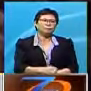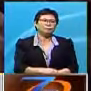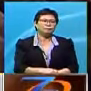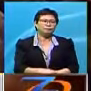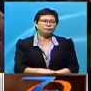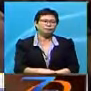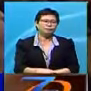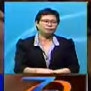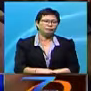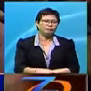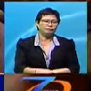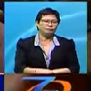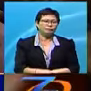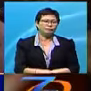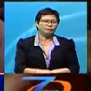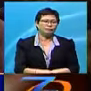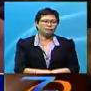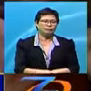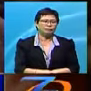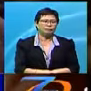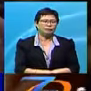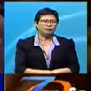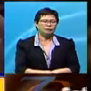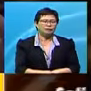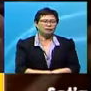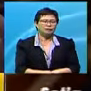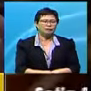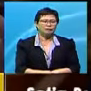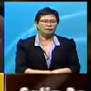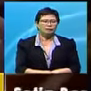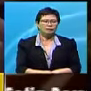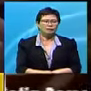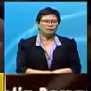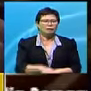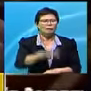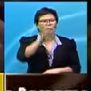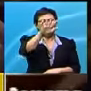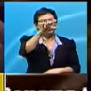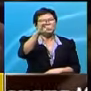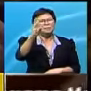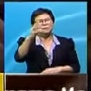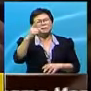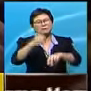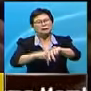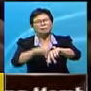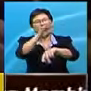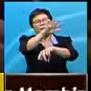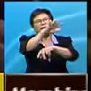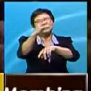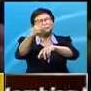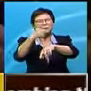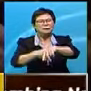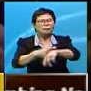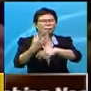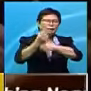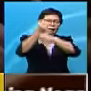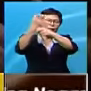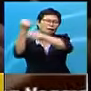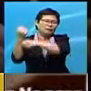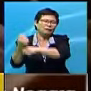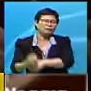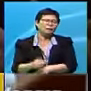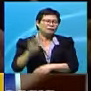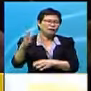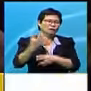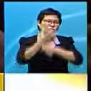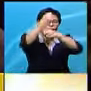of rivalry. I mean, we fought on the same shows over 5-6 times. He beat a few of my teammates. He's the